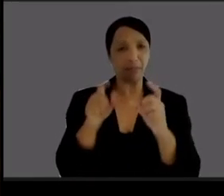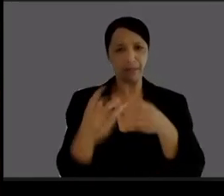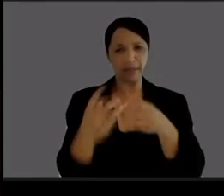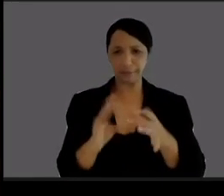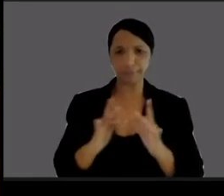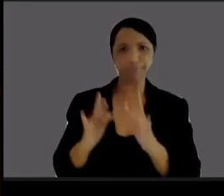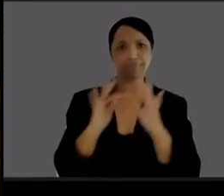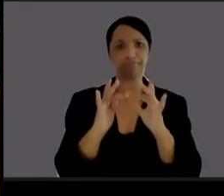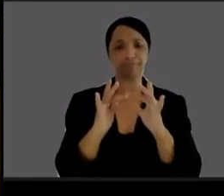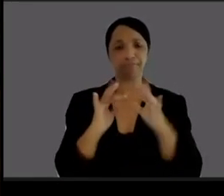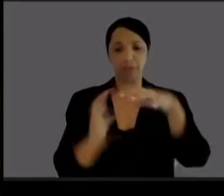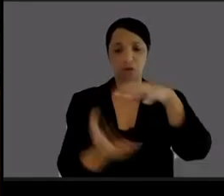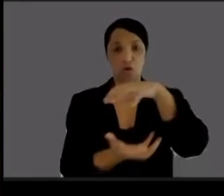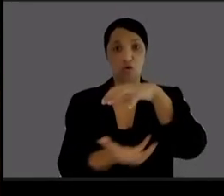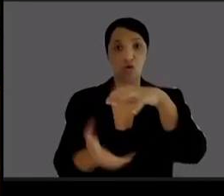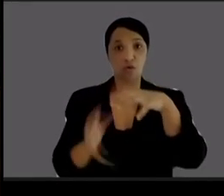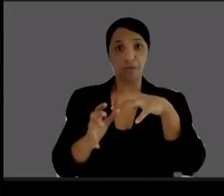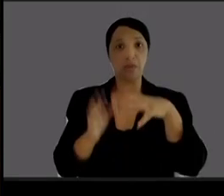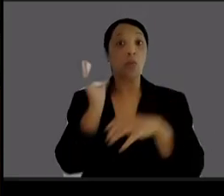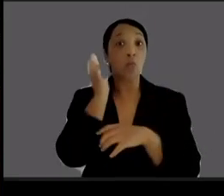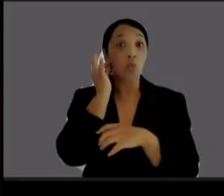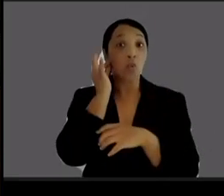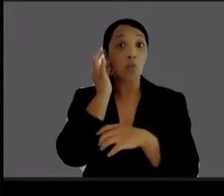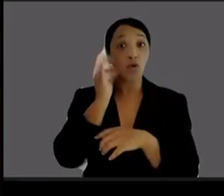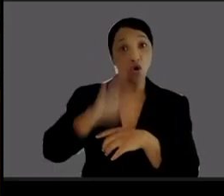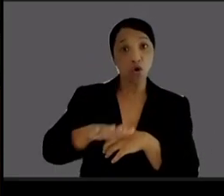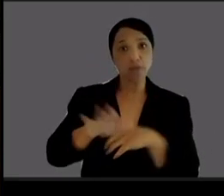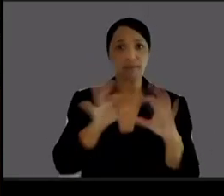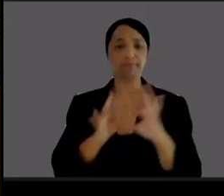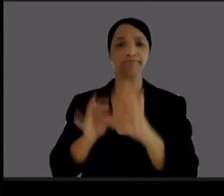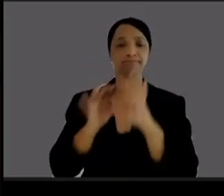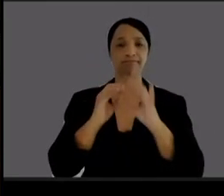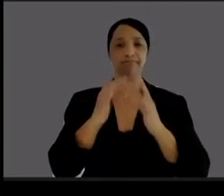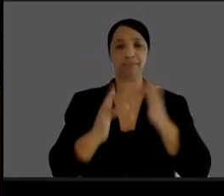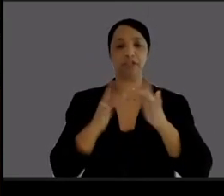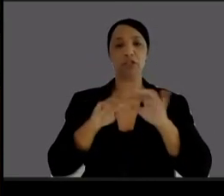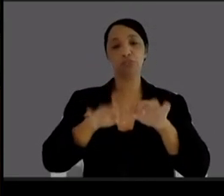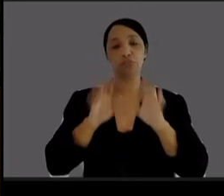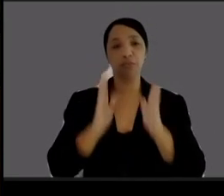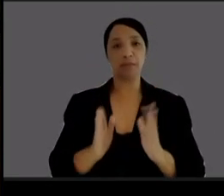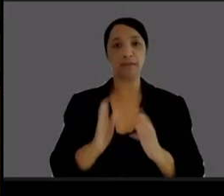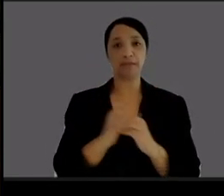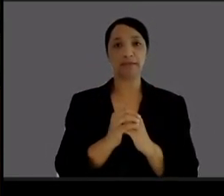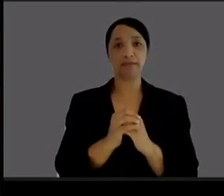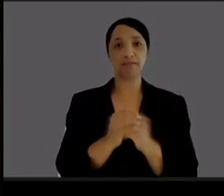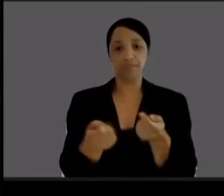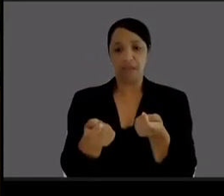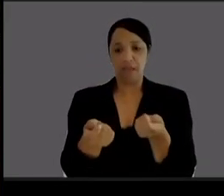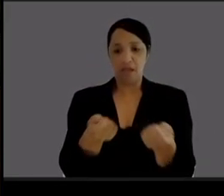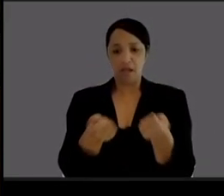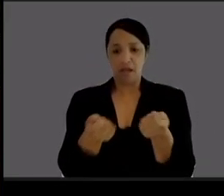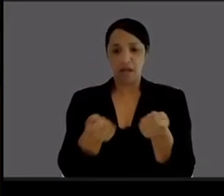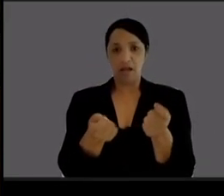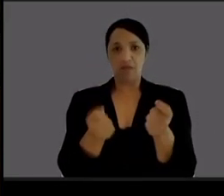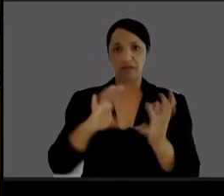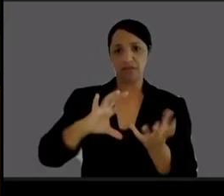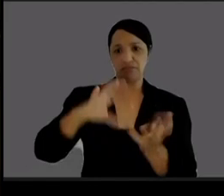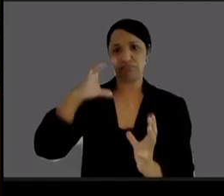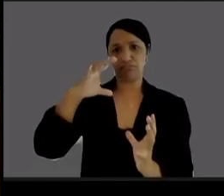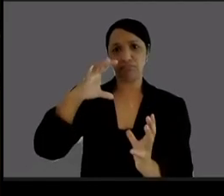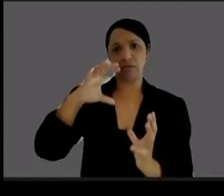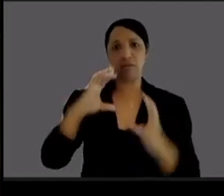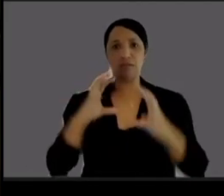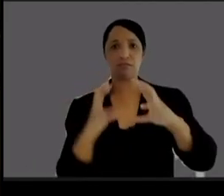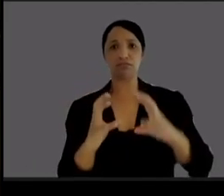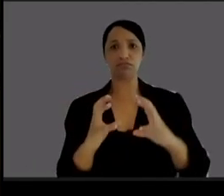3点必要ですまず接続性のギャップをえ縮めえそして残り26億人の女性や少女